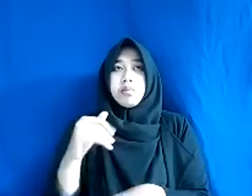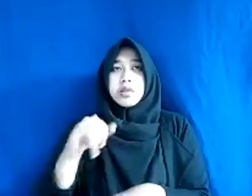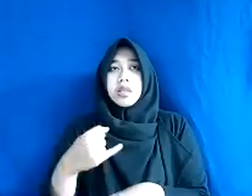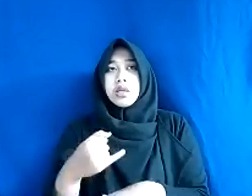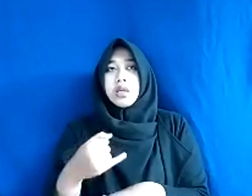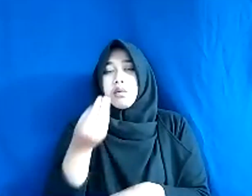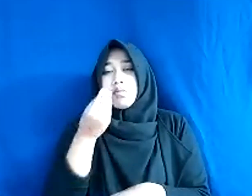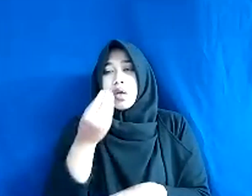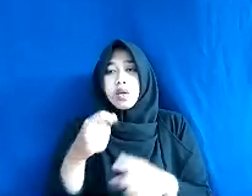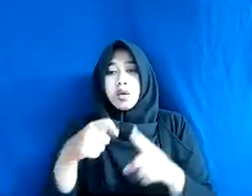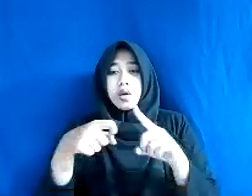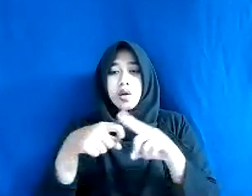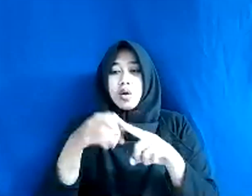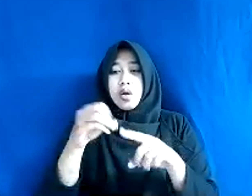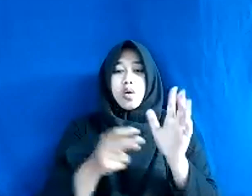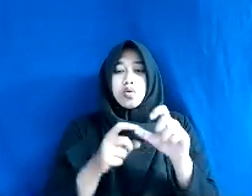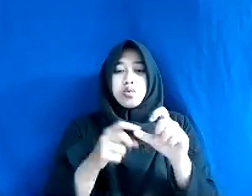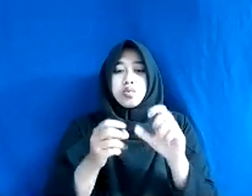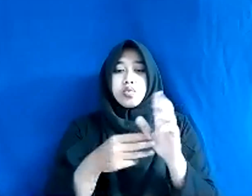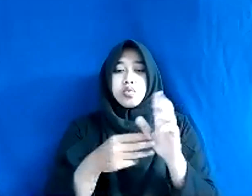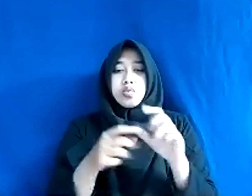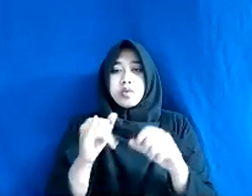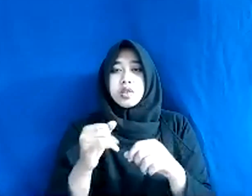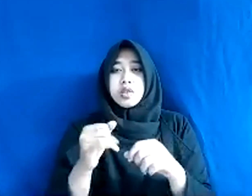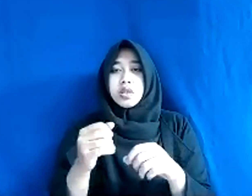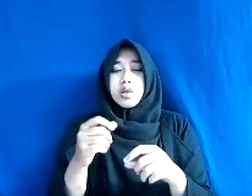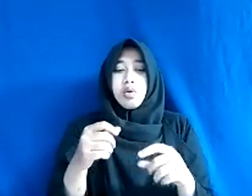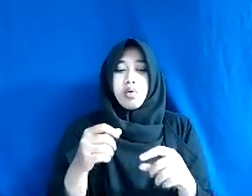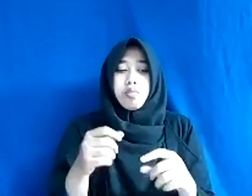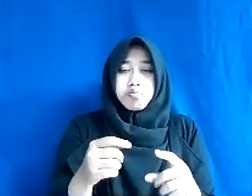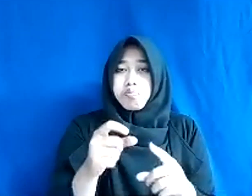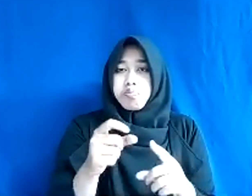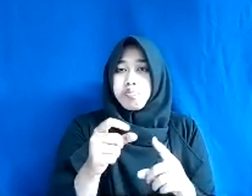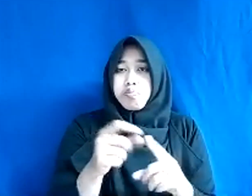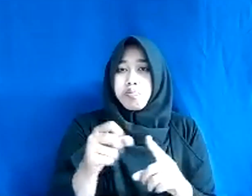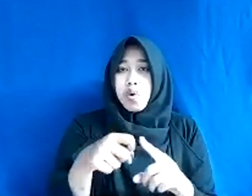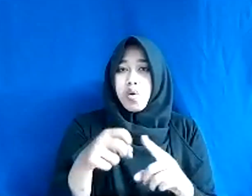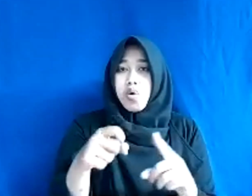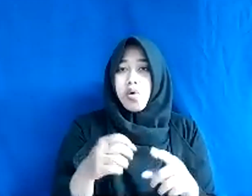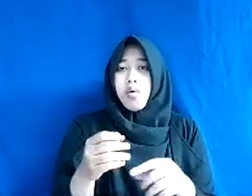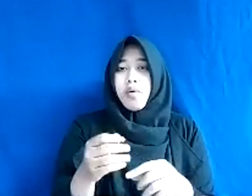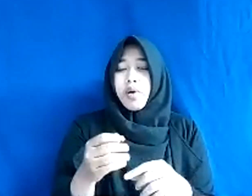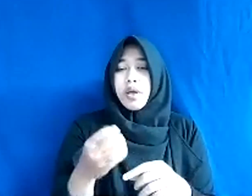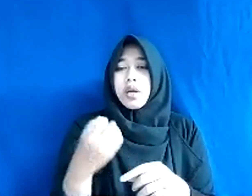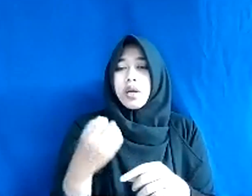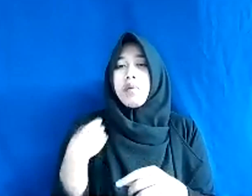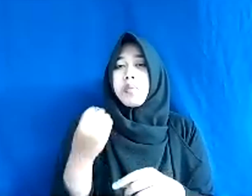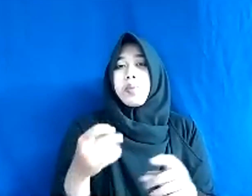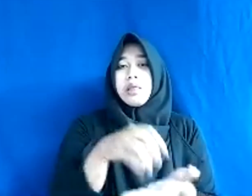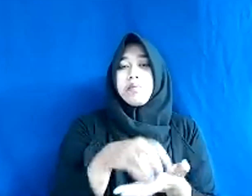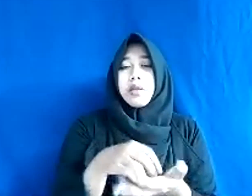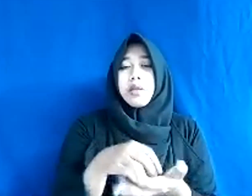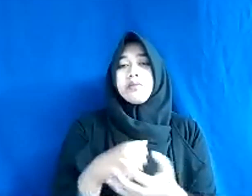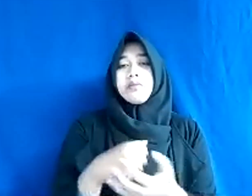ada di beberapa tempat, yang di beberapa sumber daya. Yang paling besar ada di beras, berikutnya ada di gandum